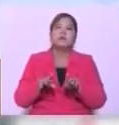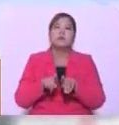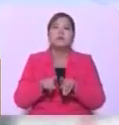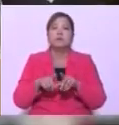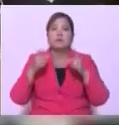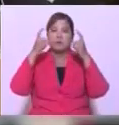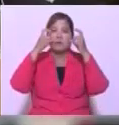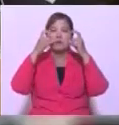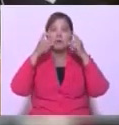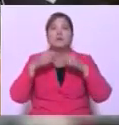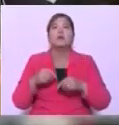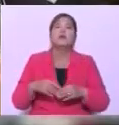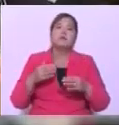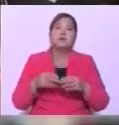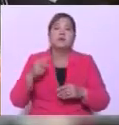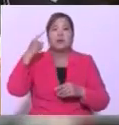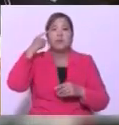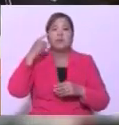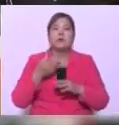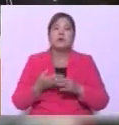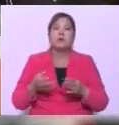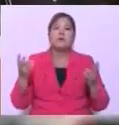чтобы запомнить этот важный день.